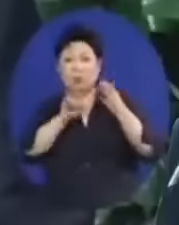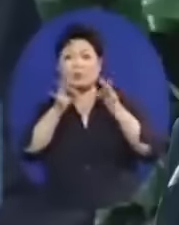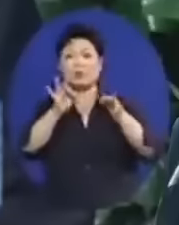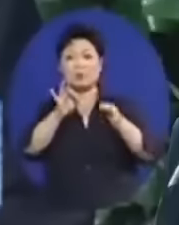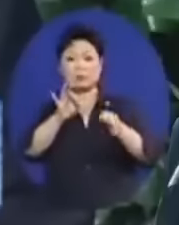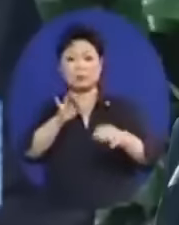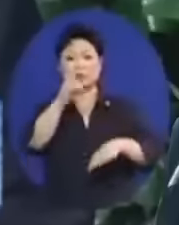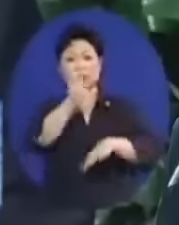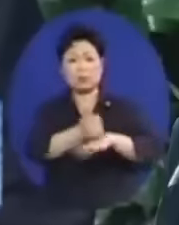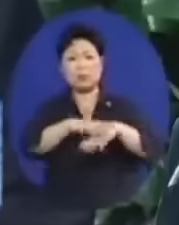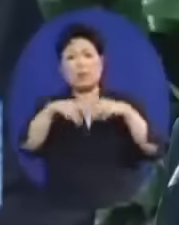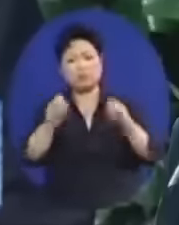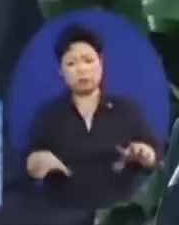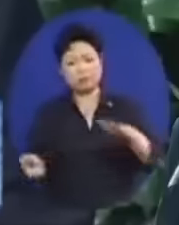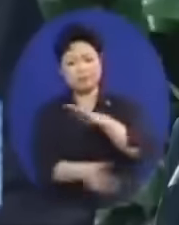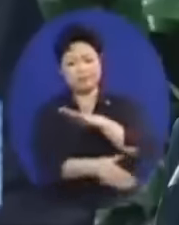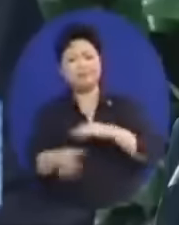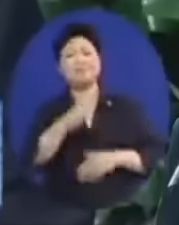것입니다.